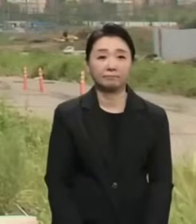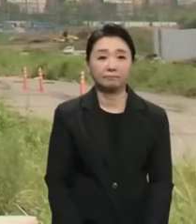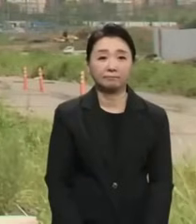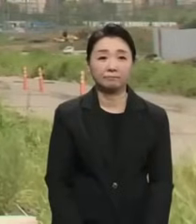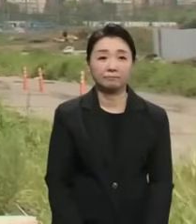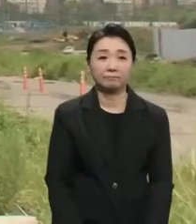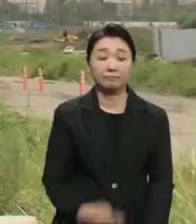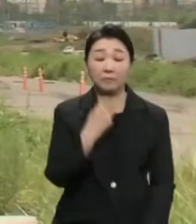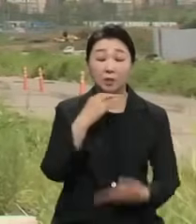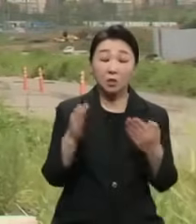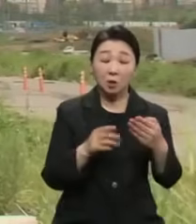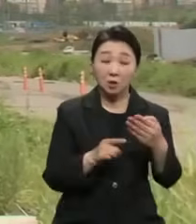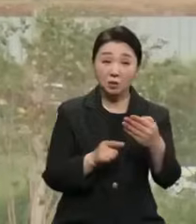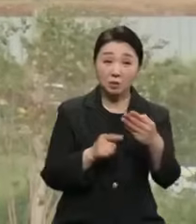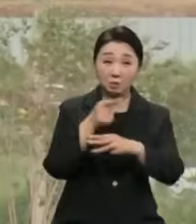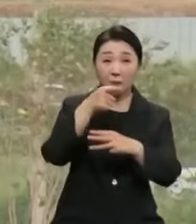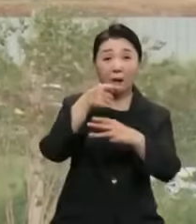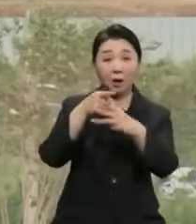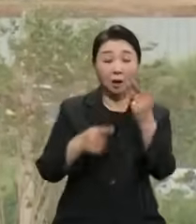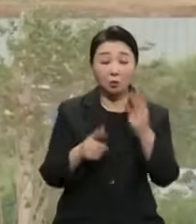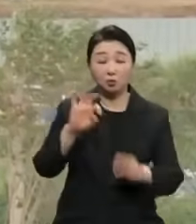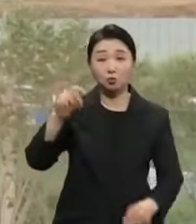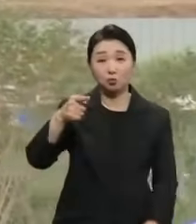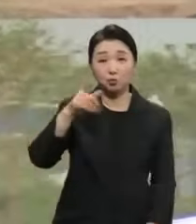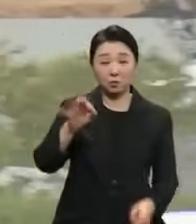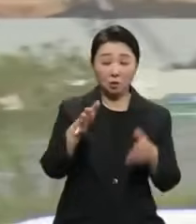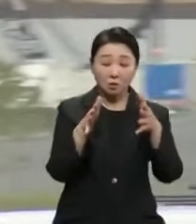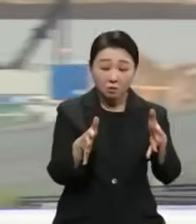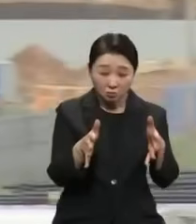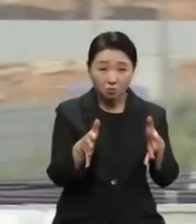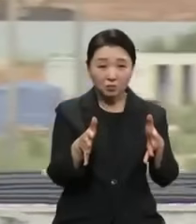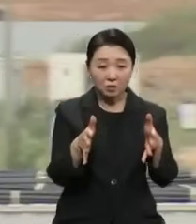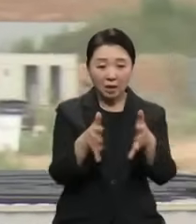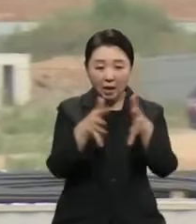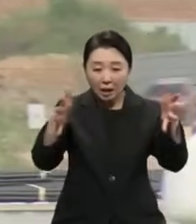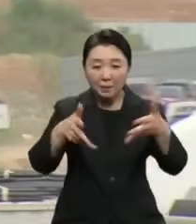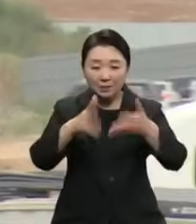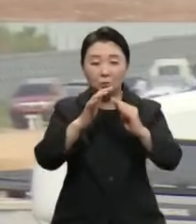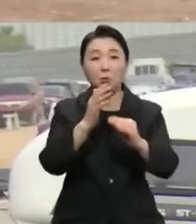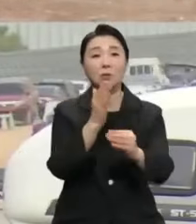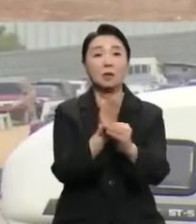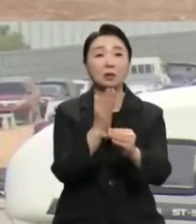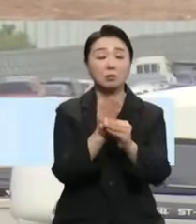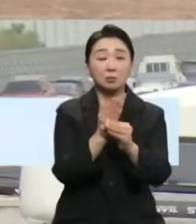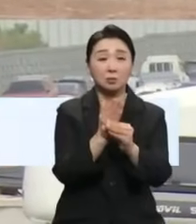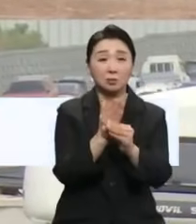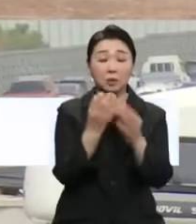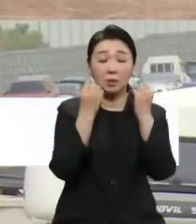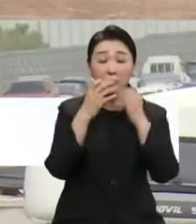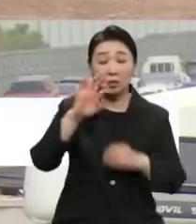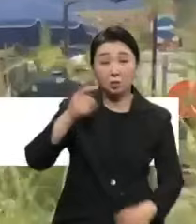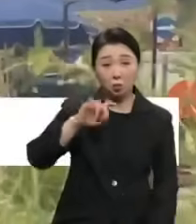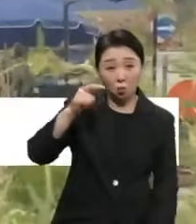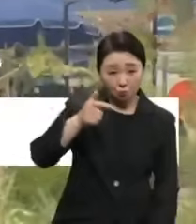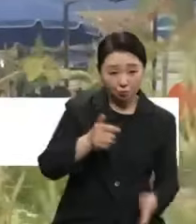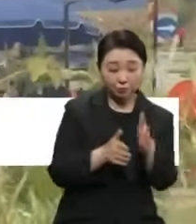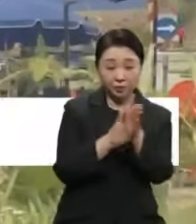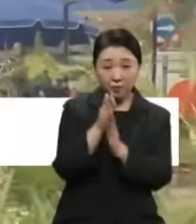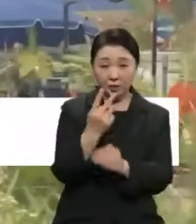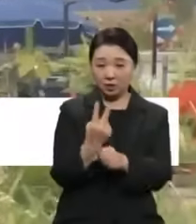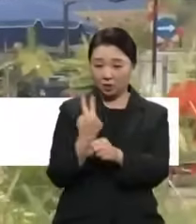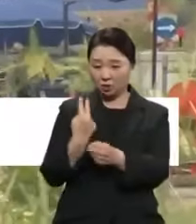경기 파주 운정지구 주상복합 건설 현장입니다. 신용문 씨는 2년 전 사전 청약으로